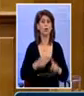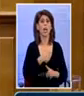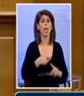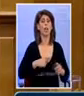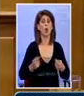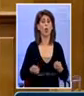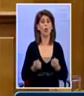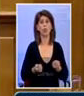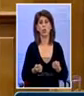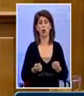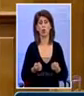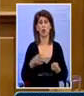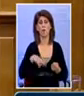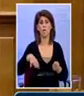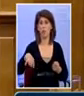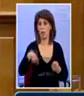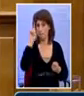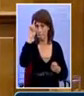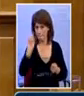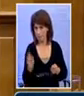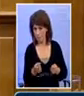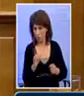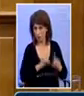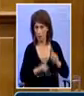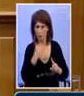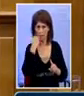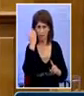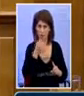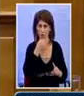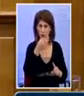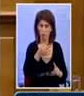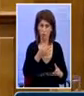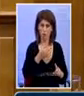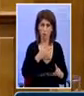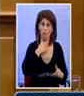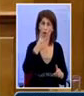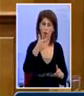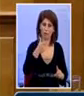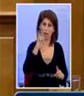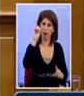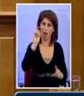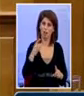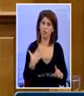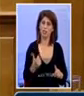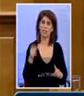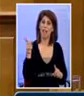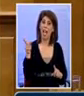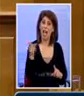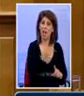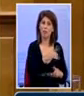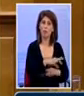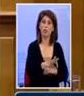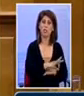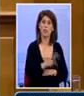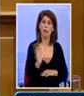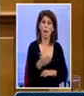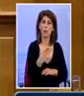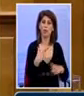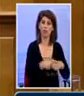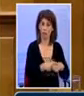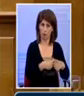αυτό? Μήπως κάποιοι ντρέπονται να το πούνε φωνακτά, αλλά ίσως είναι αυτοί που σχεδιάζουν απολύσεις στο